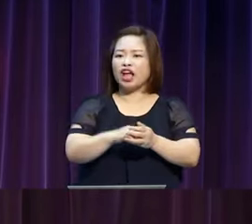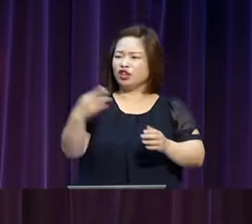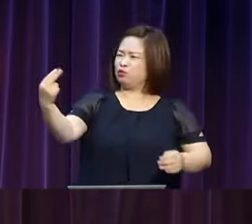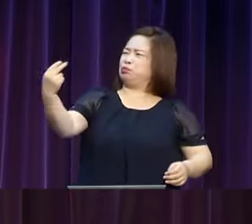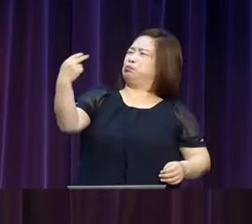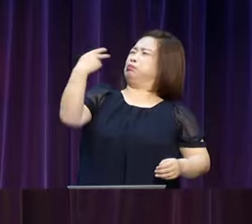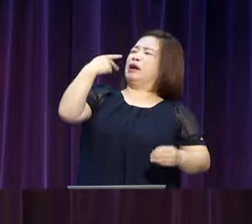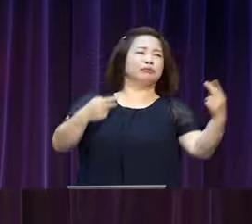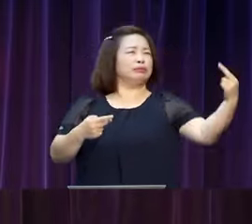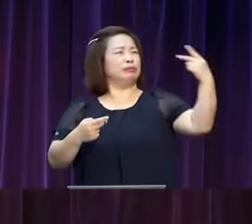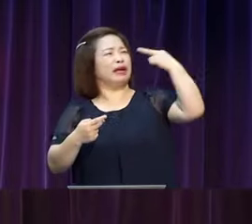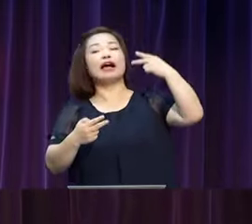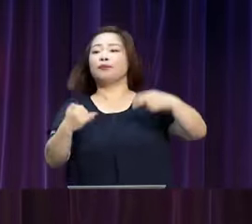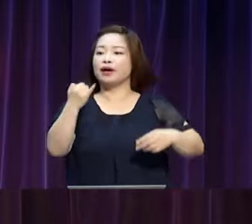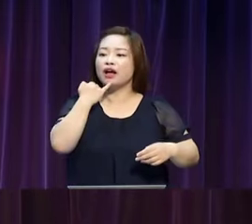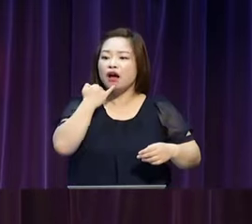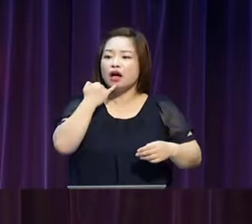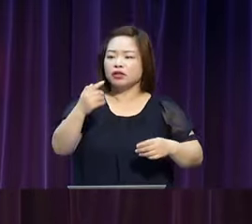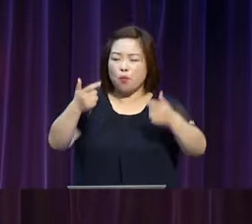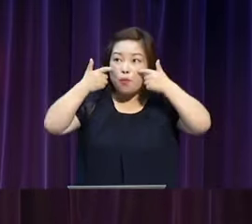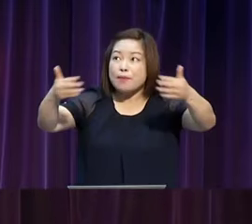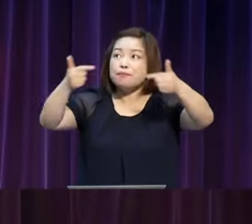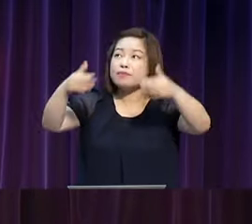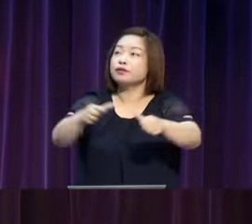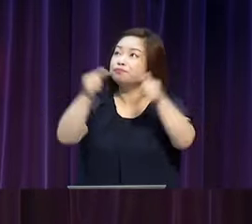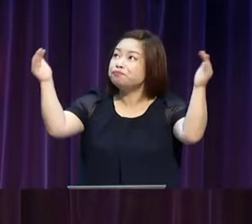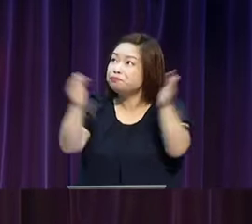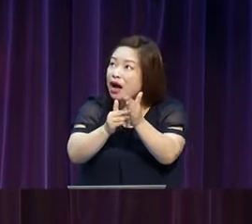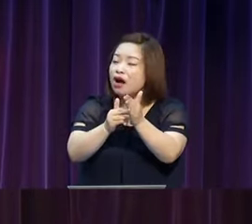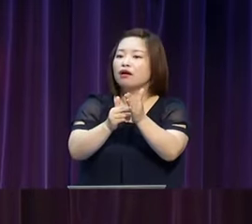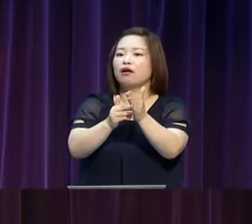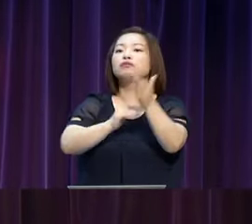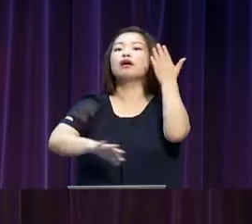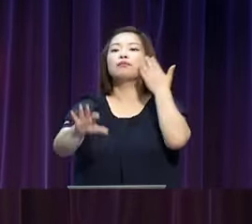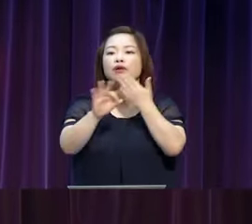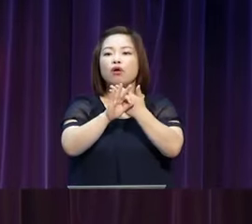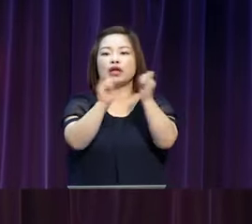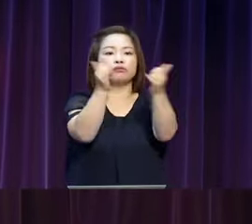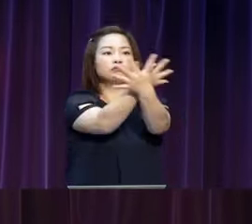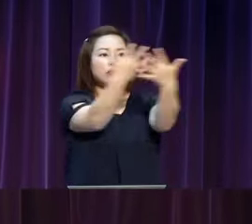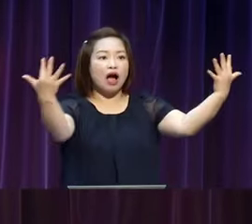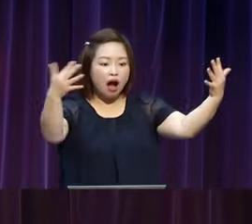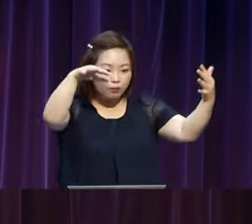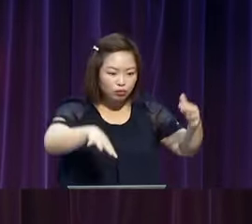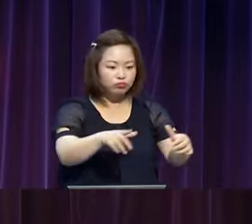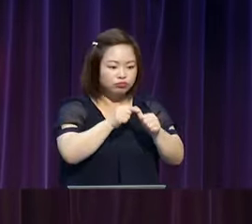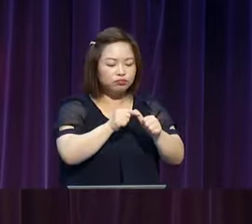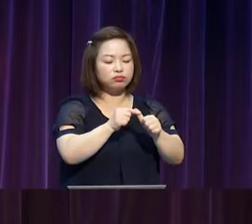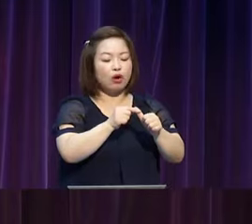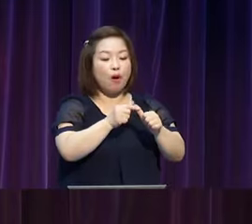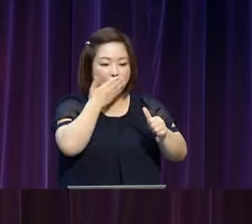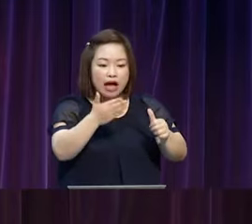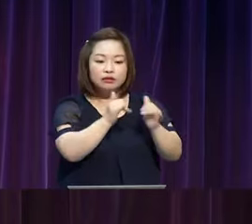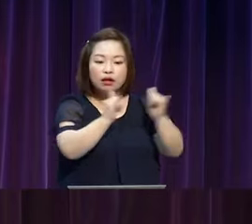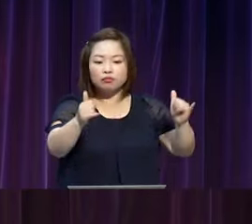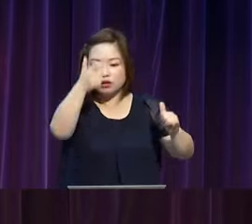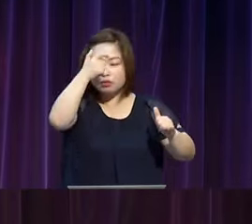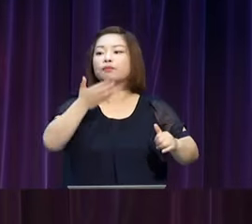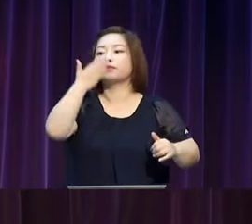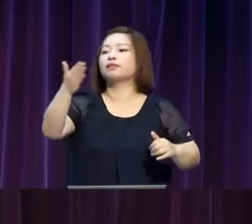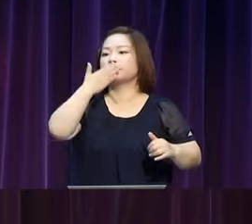성경을 읽고 감동을 받으며 기도를 하고 찬송할 수 있는 건요, 구원 받은 사람만 할 수 있는